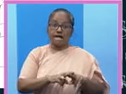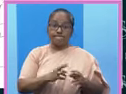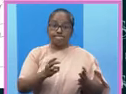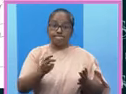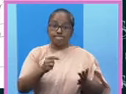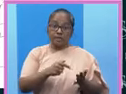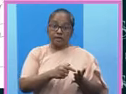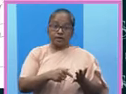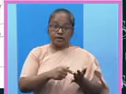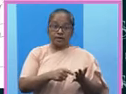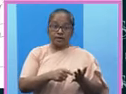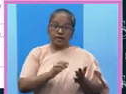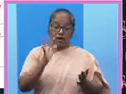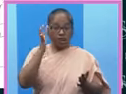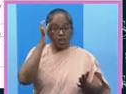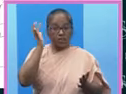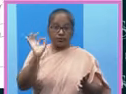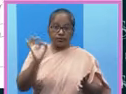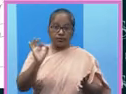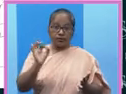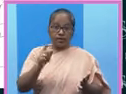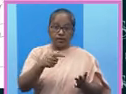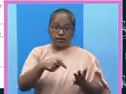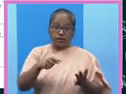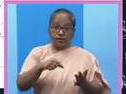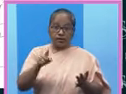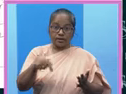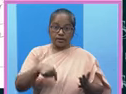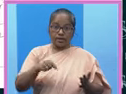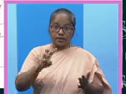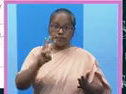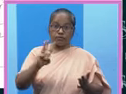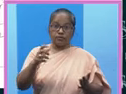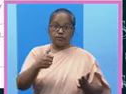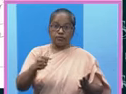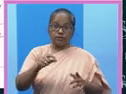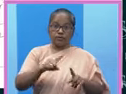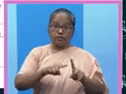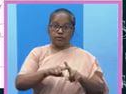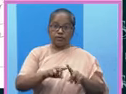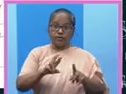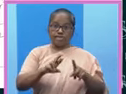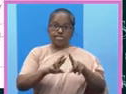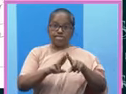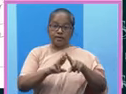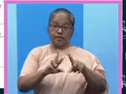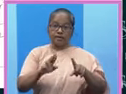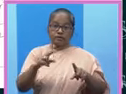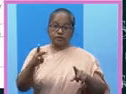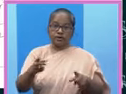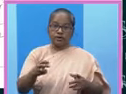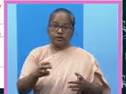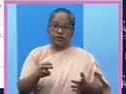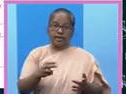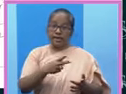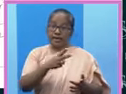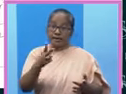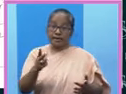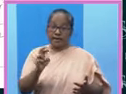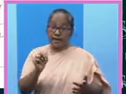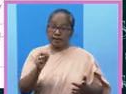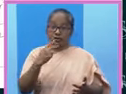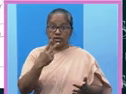தீட்டா தெரியும் எனில் 360 தீட்டா இன்ட்டு பை ஆர் ஸ்கொயர், அதுவே பிரிக்கப்பட்ட பிரிவுகளுடைய எண்ணிக்கை n தெரியும்